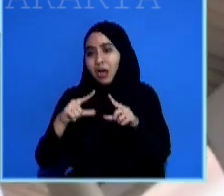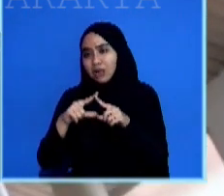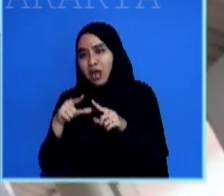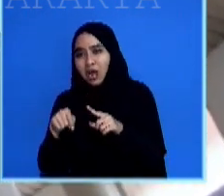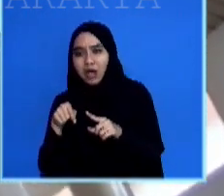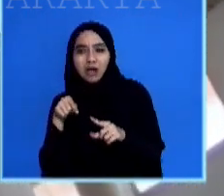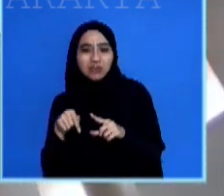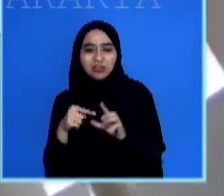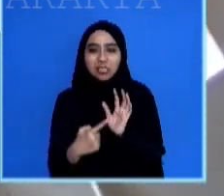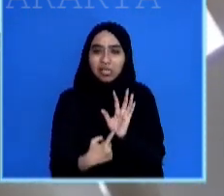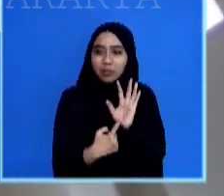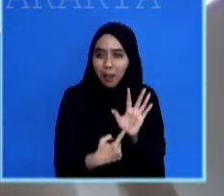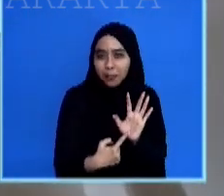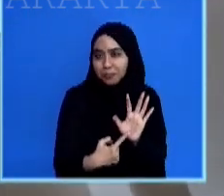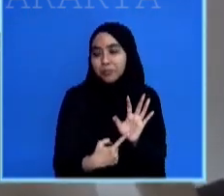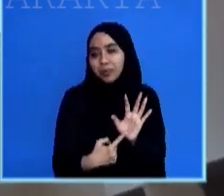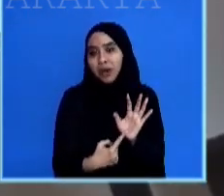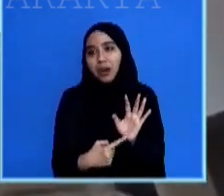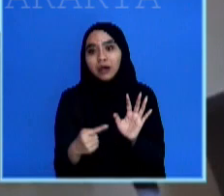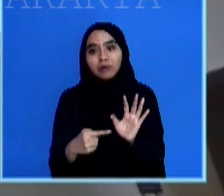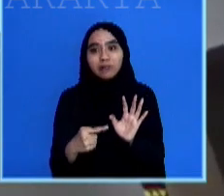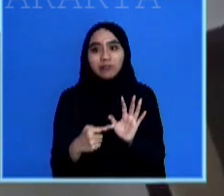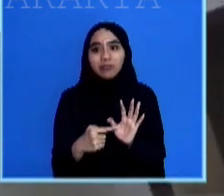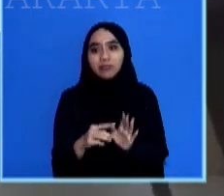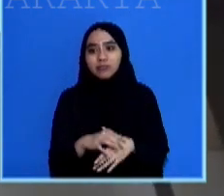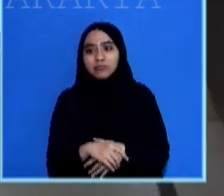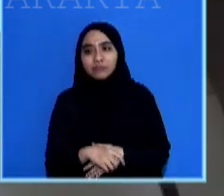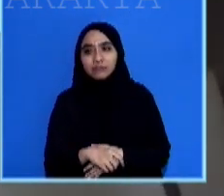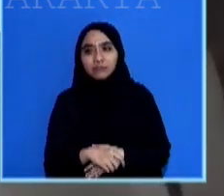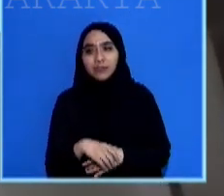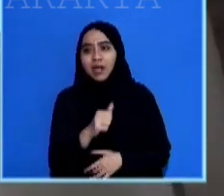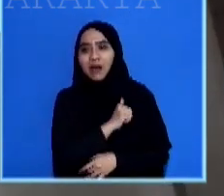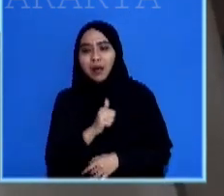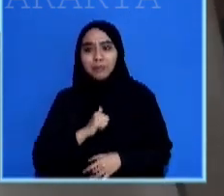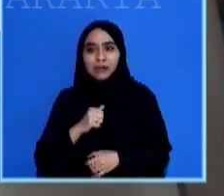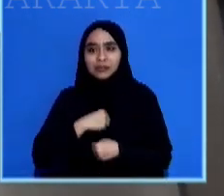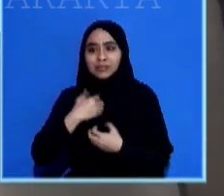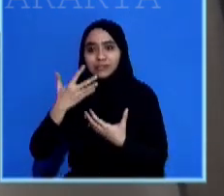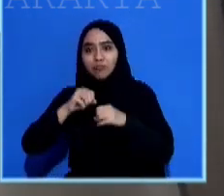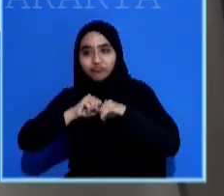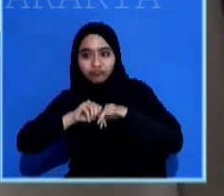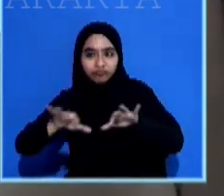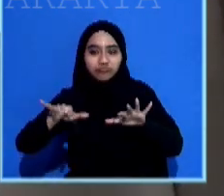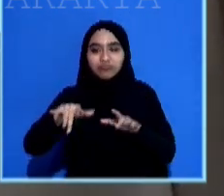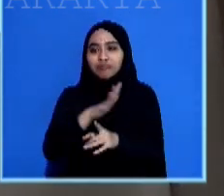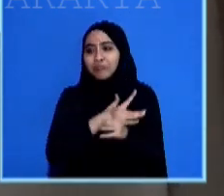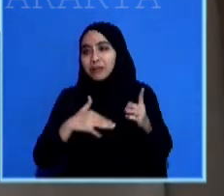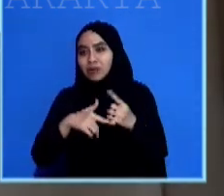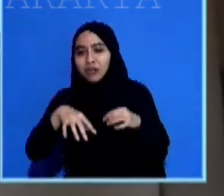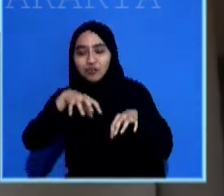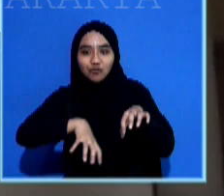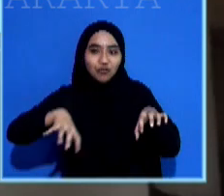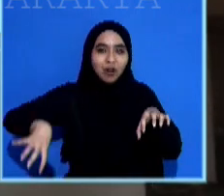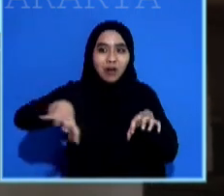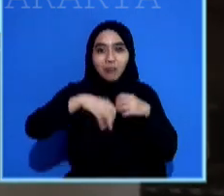alaman dalam menguatkan akarnya di bidang agama yang salah satunya mendirikan masjid untuk masyarakat yang yang berada di wilayah